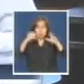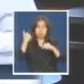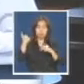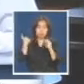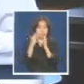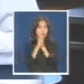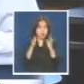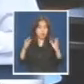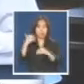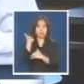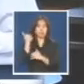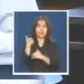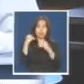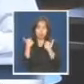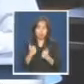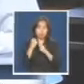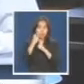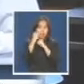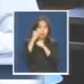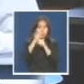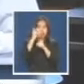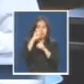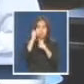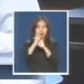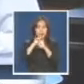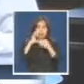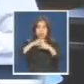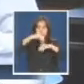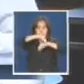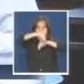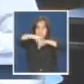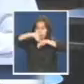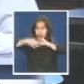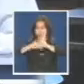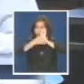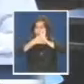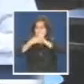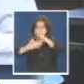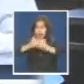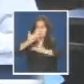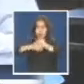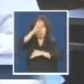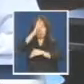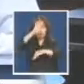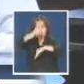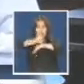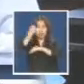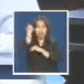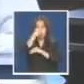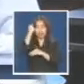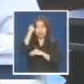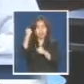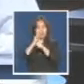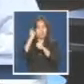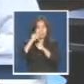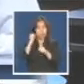แล้วก็มีความพยายามในการจะไปทำลายเครือข่ายของผู้ค้าโดยเฉพาะค่ารายใหญ่นะครับแต่ก็คงจะต้องมีการปรับปรุงประสิทธิ